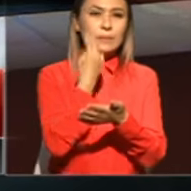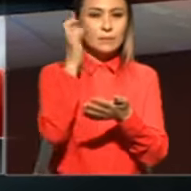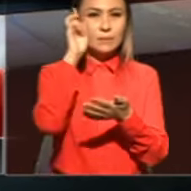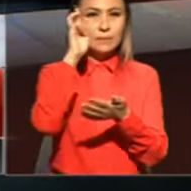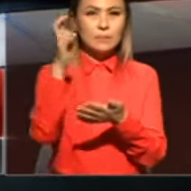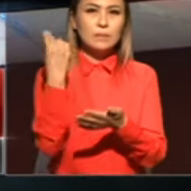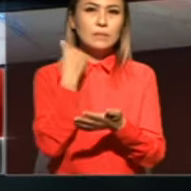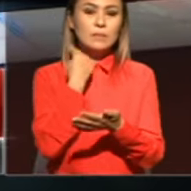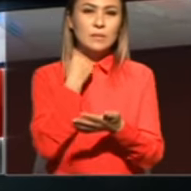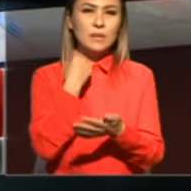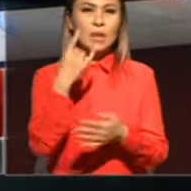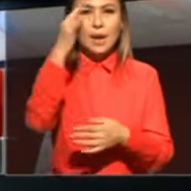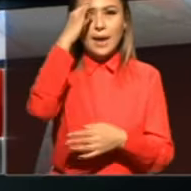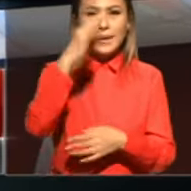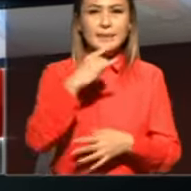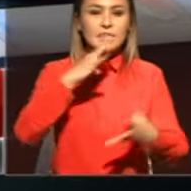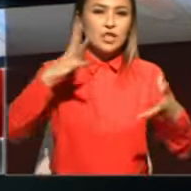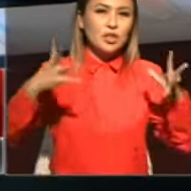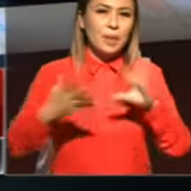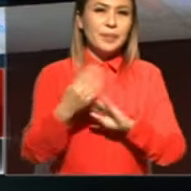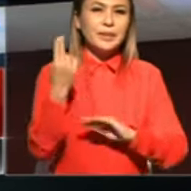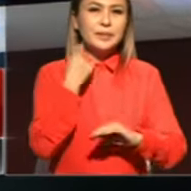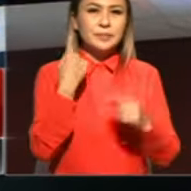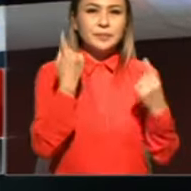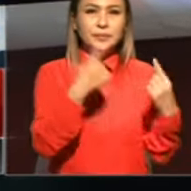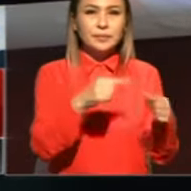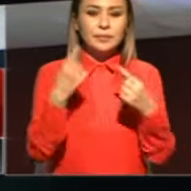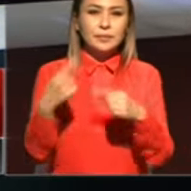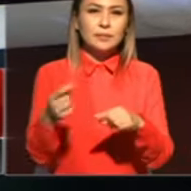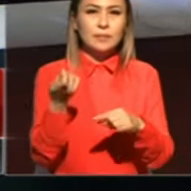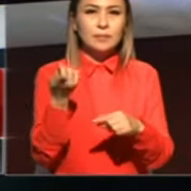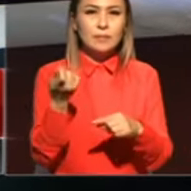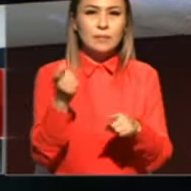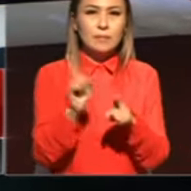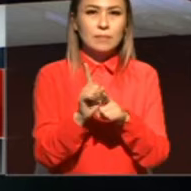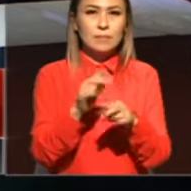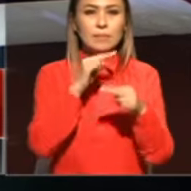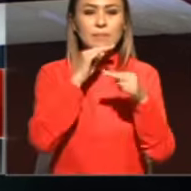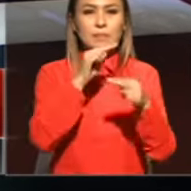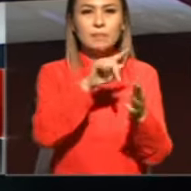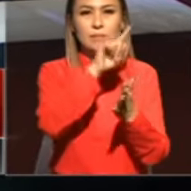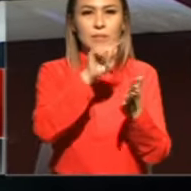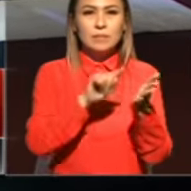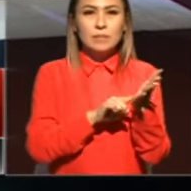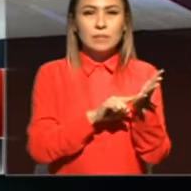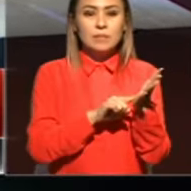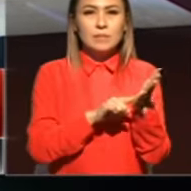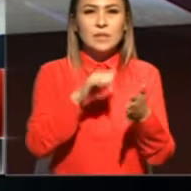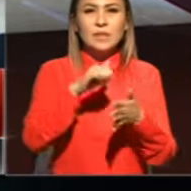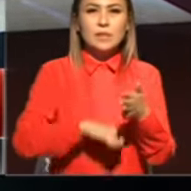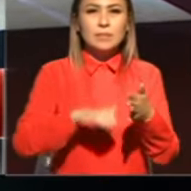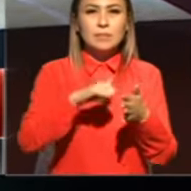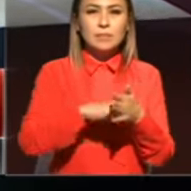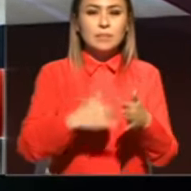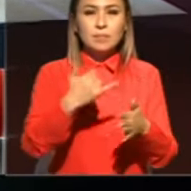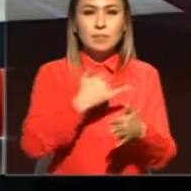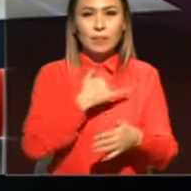бен Қазақстанның жалпы қарызының айырмашылығына бір көңіл бөлесіздер ме деген сұрақ. Себебі